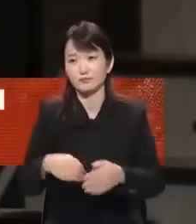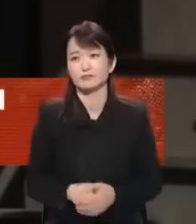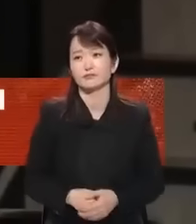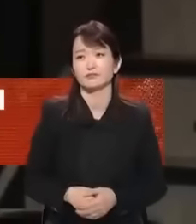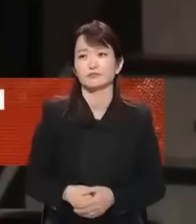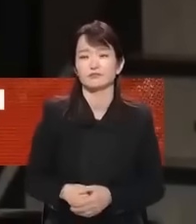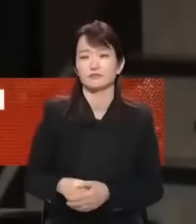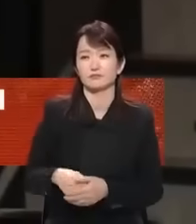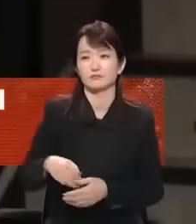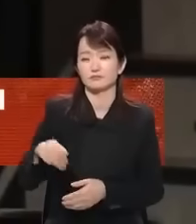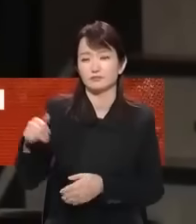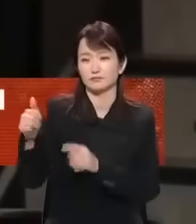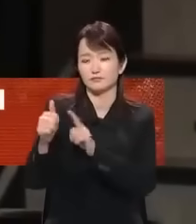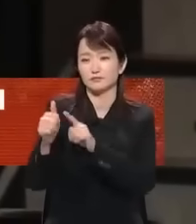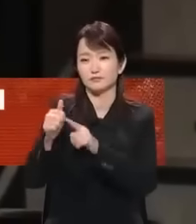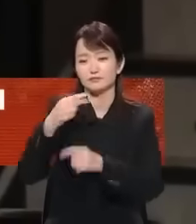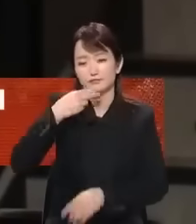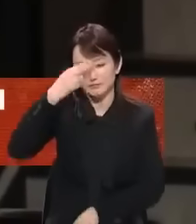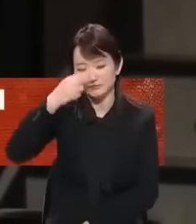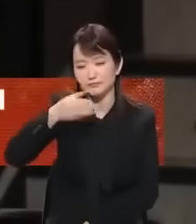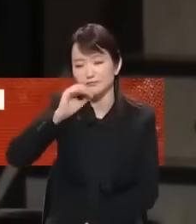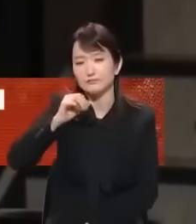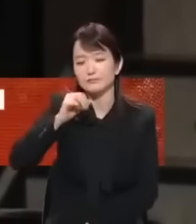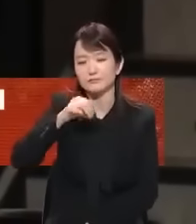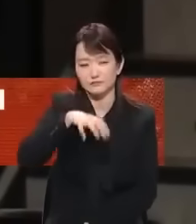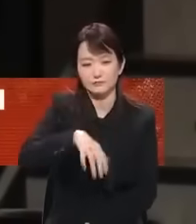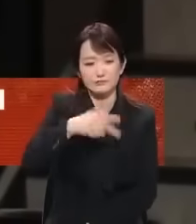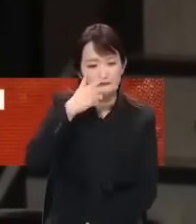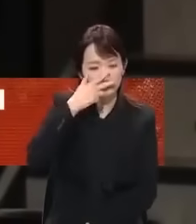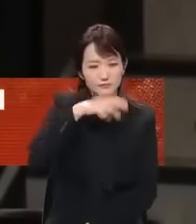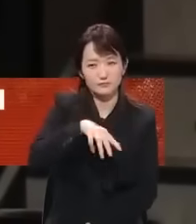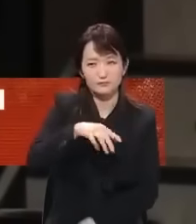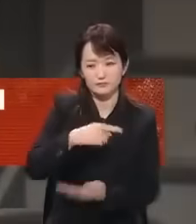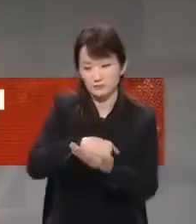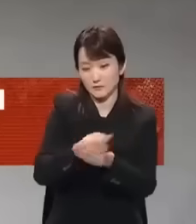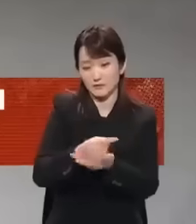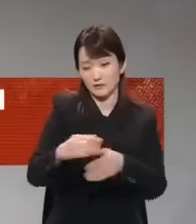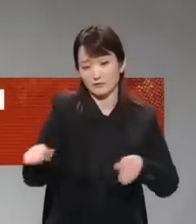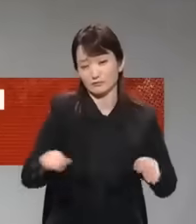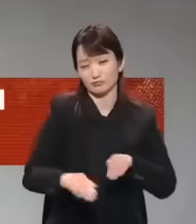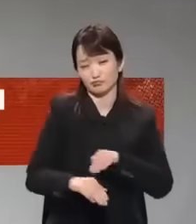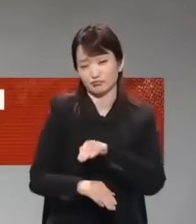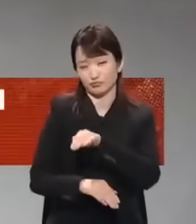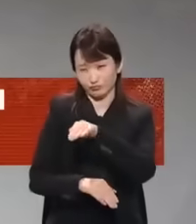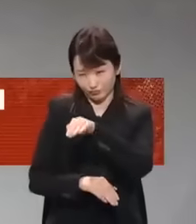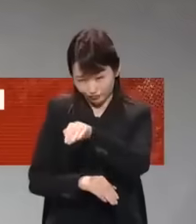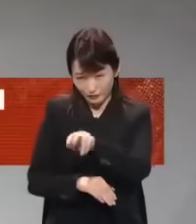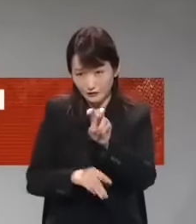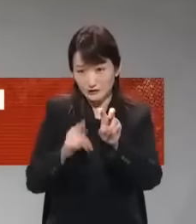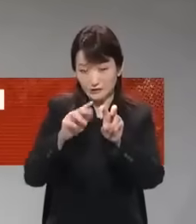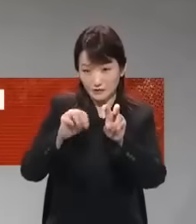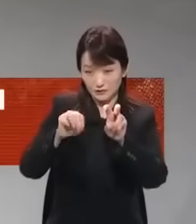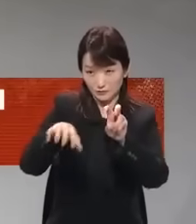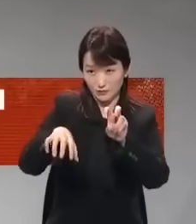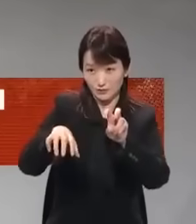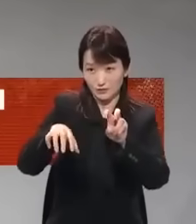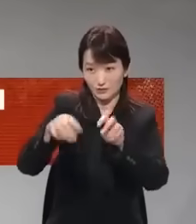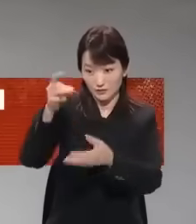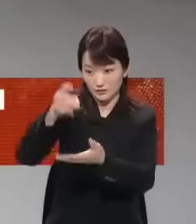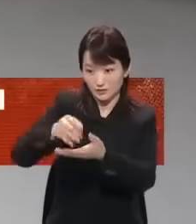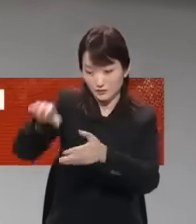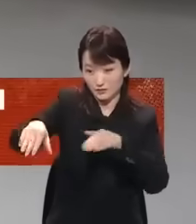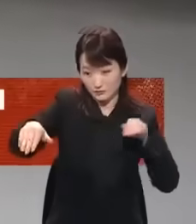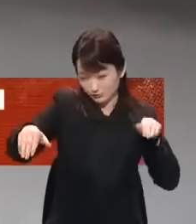마신 건 평택입니다 근데 평택에서 이제 속 속도로 운전을 해서 20km 운전하고 와서 천안까지 온 거예요 근데 이제